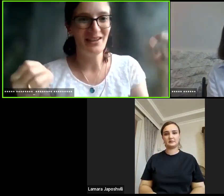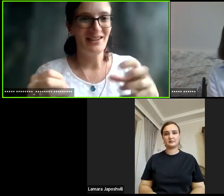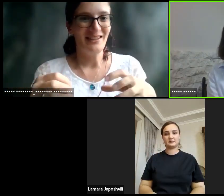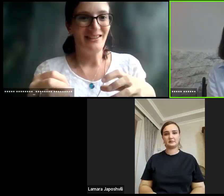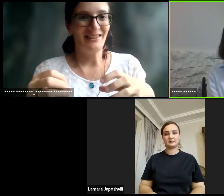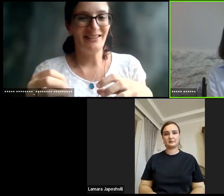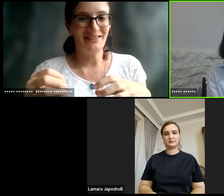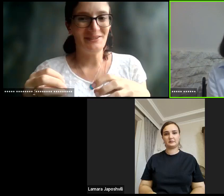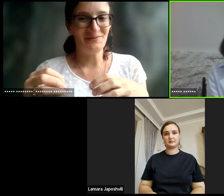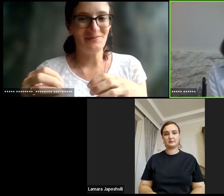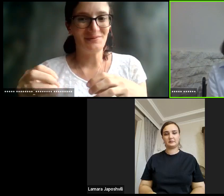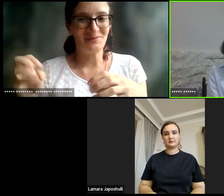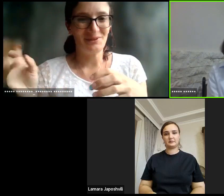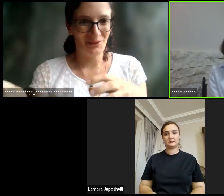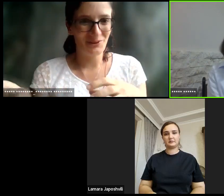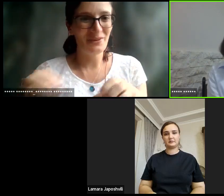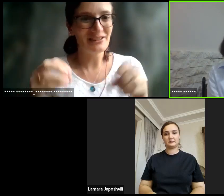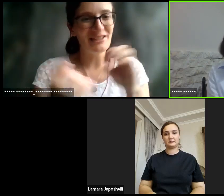თქვათ